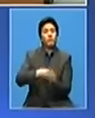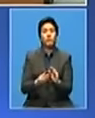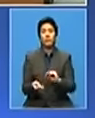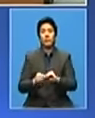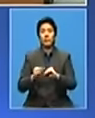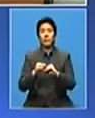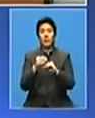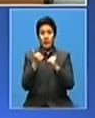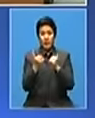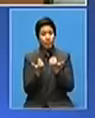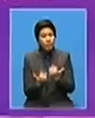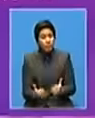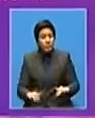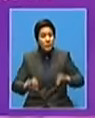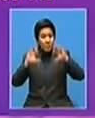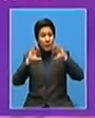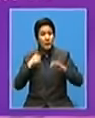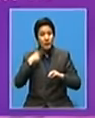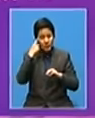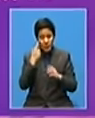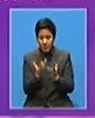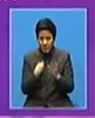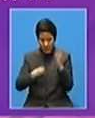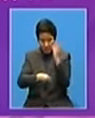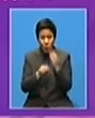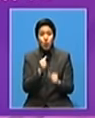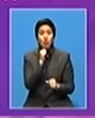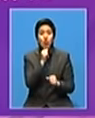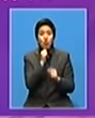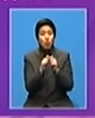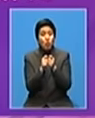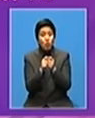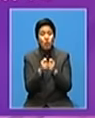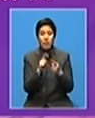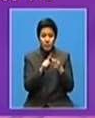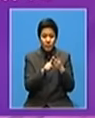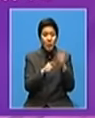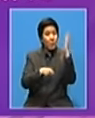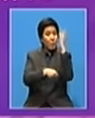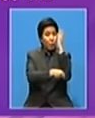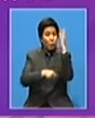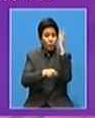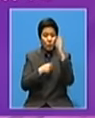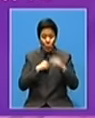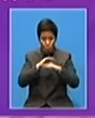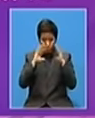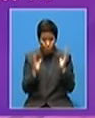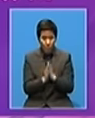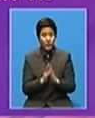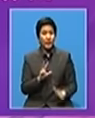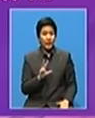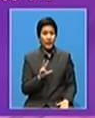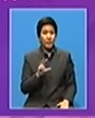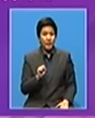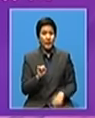จจุบันนั้นรัฐบาลก็ได้ทำการสนับสนุนพันธุ์พืชตระกูลถั่วนะครับแล้วก็พืชปุ๋ยสดไปแล้วรวม 300,000 ไร่นะ